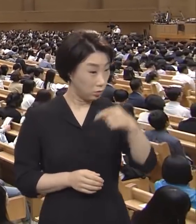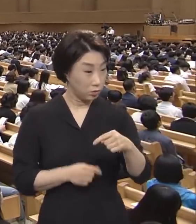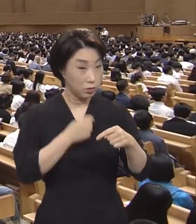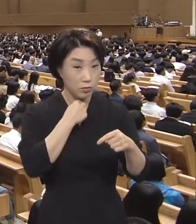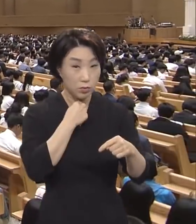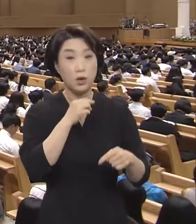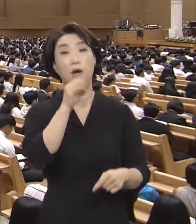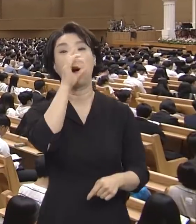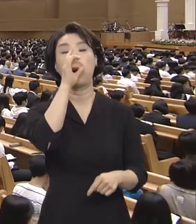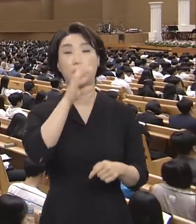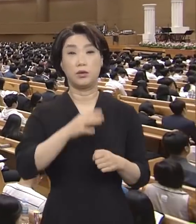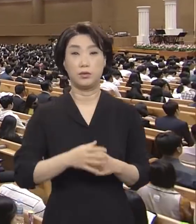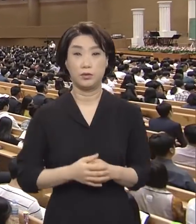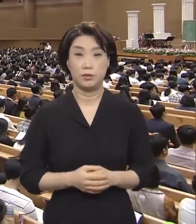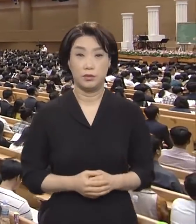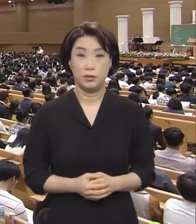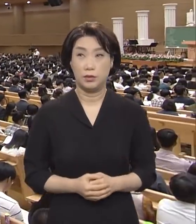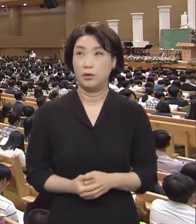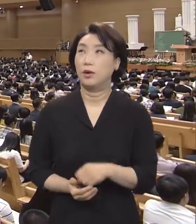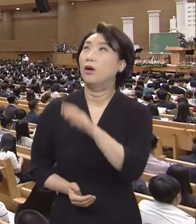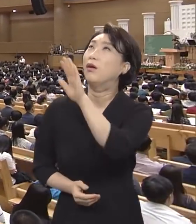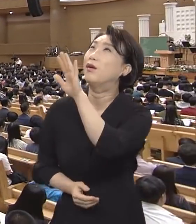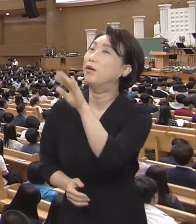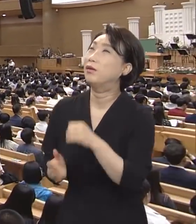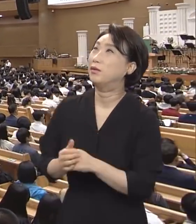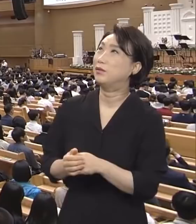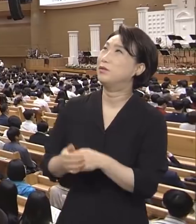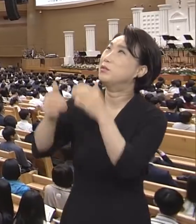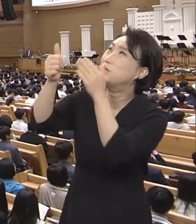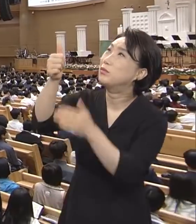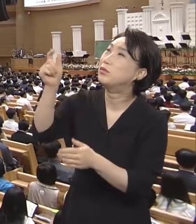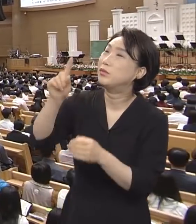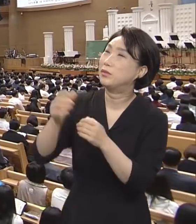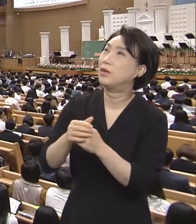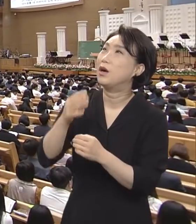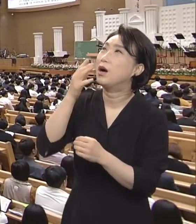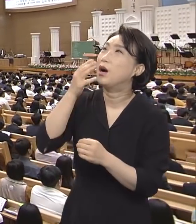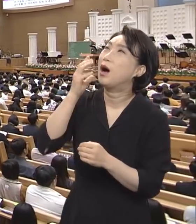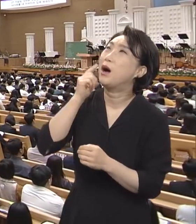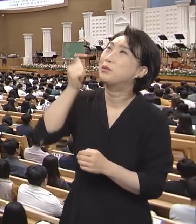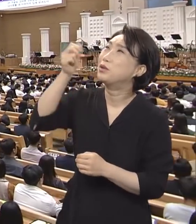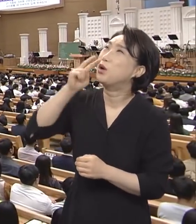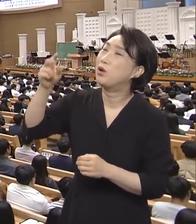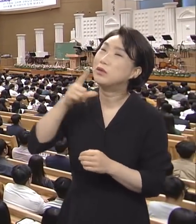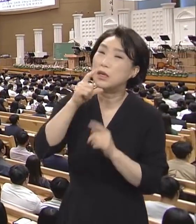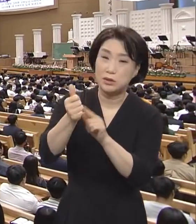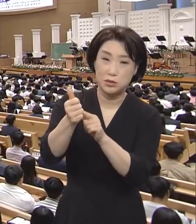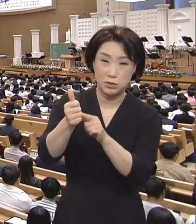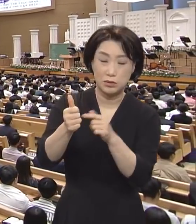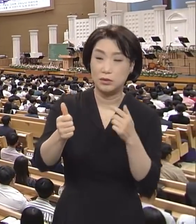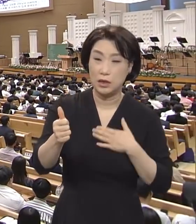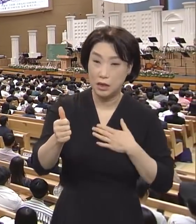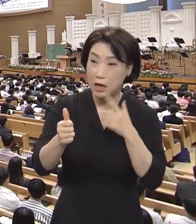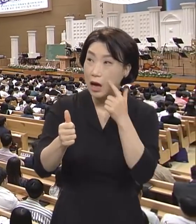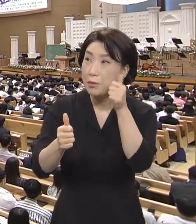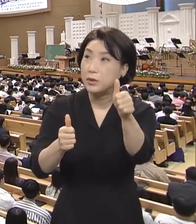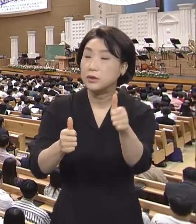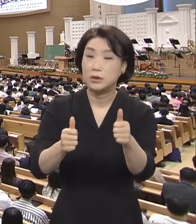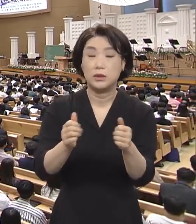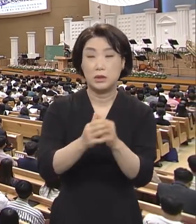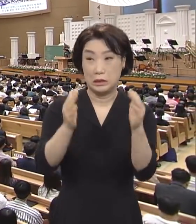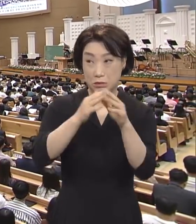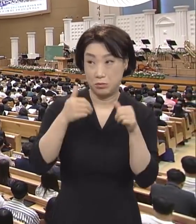우리에게 건너올 수도 없게 하였느니라 가루되 그러면 구하노니 아버지여 나사로를 내 아버지의 집에 보내소서